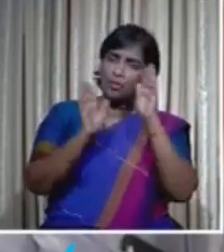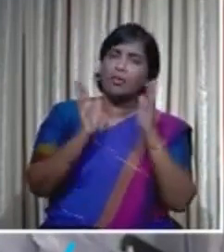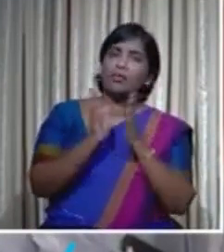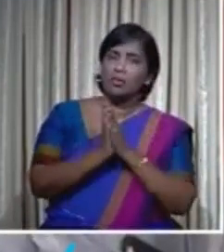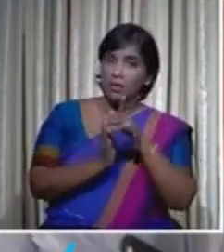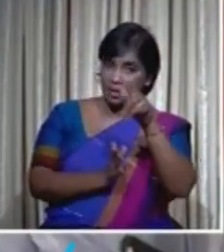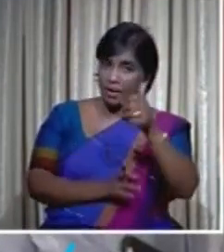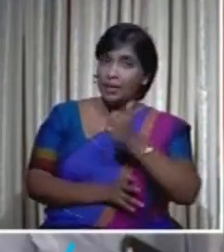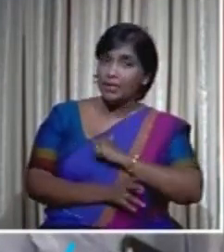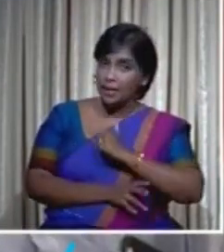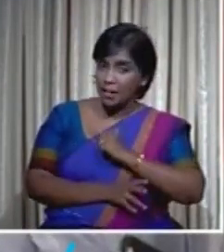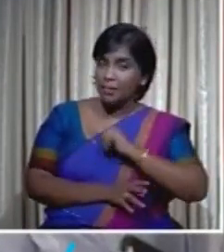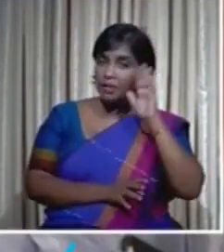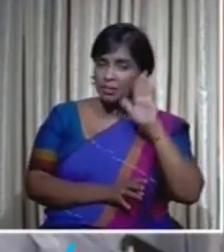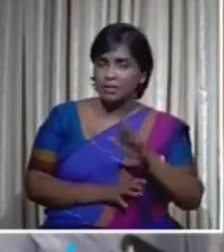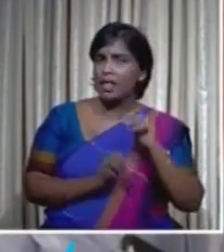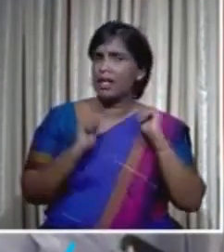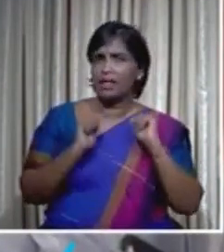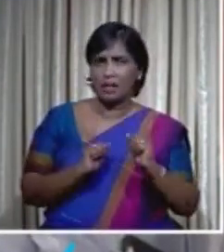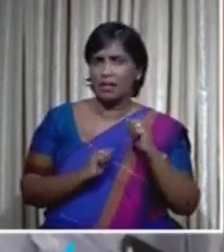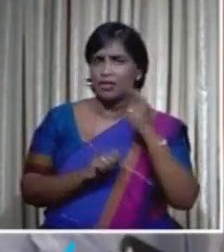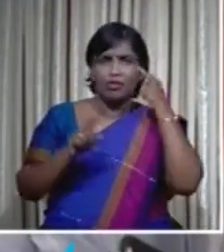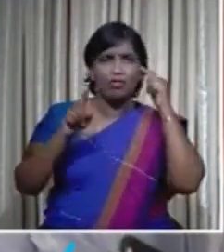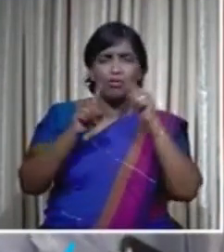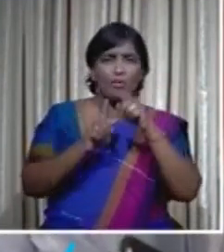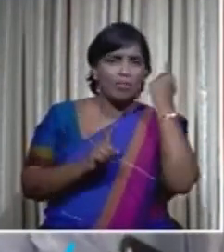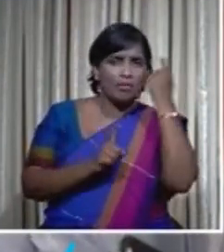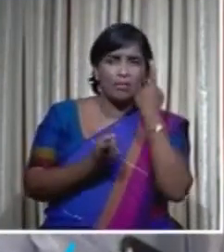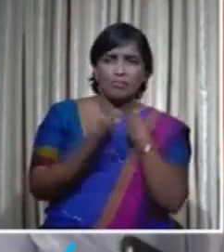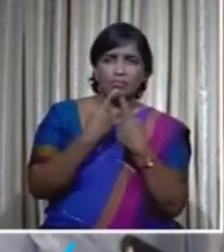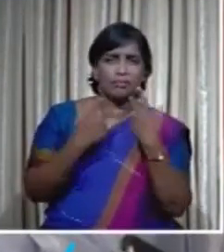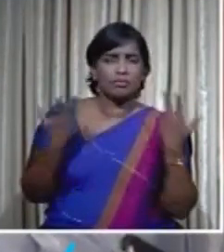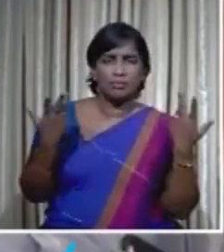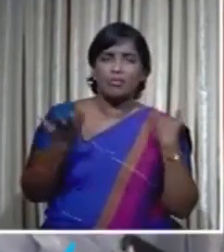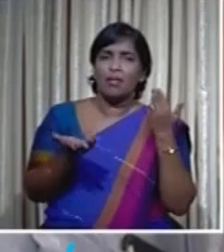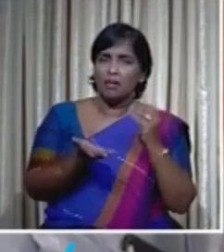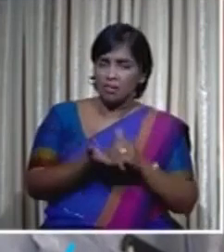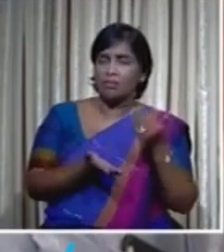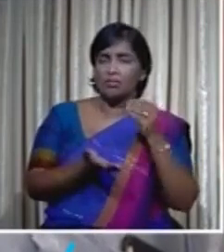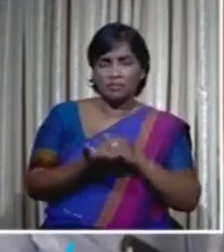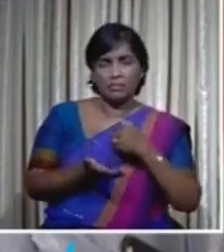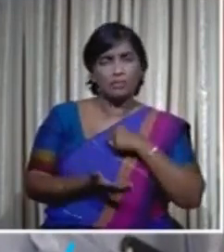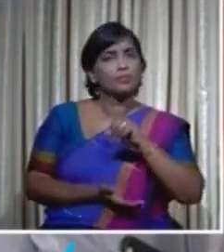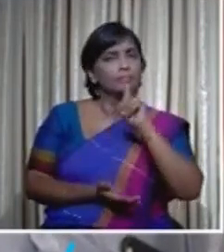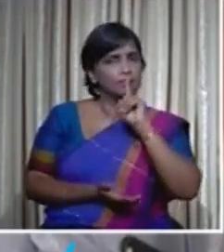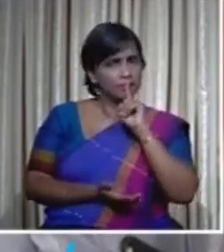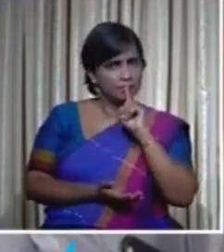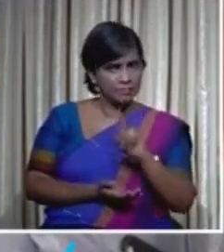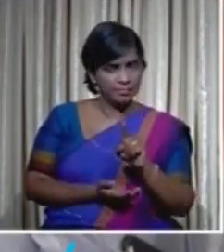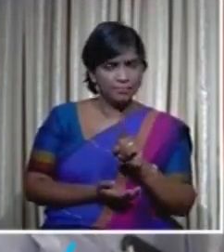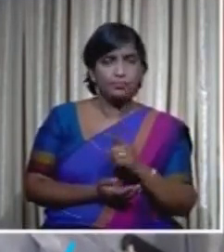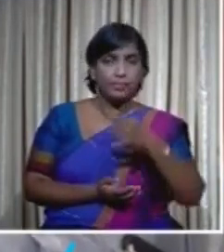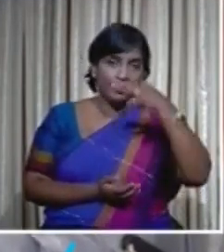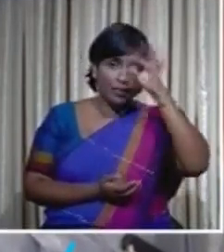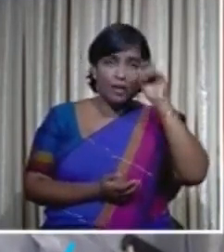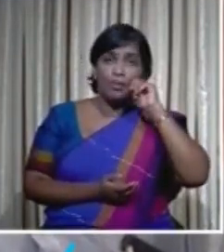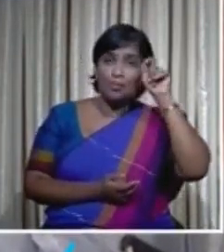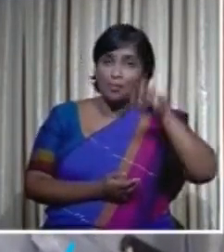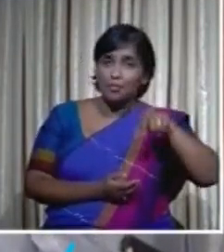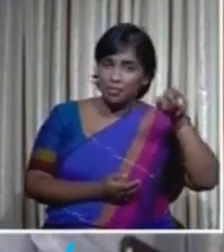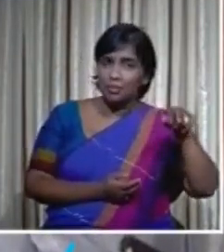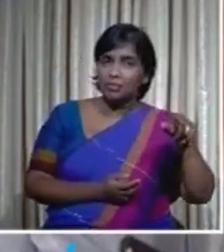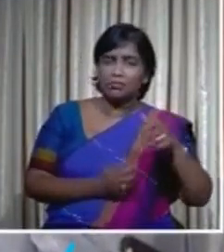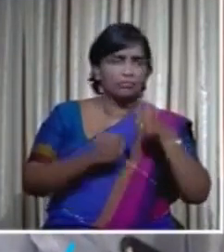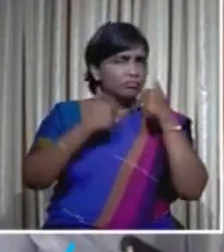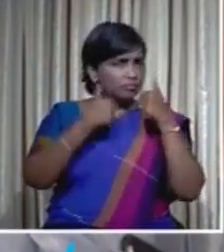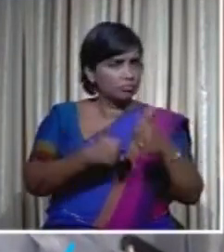விதண்டாவாதமாக இந்த விடயங்களை முன்வைக்கிறீர்கள் நான் உங்களை திரும்ப திரும்ப கேட்பது சிங்கள மக்கள் மிகவும் அருமையானவர்கள் அவர்கள் இதனை யாரும்